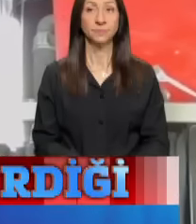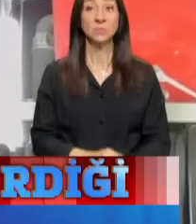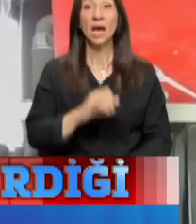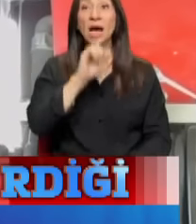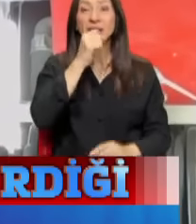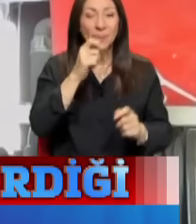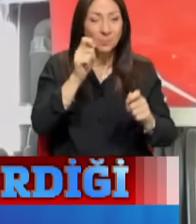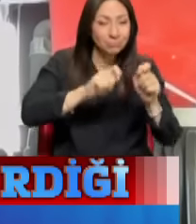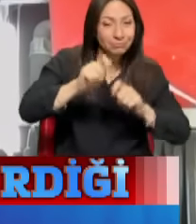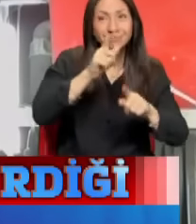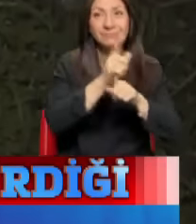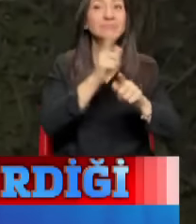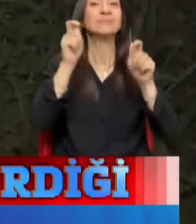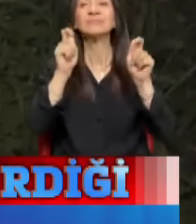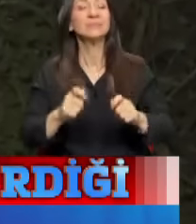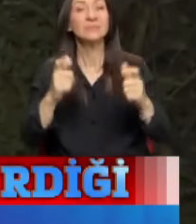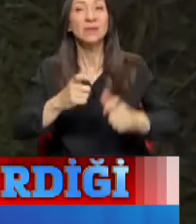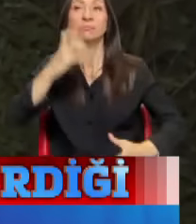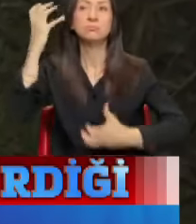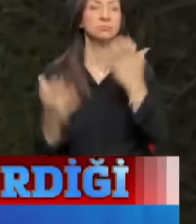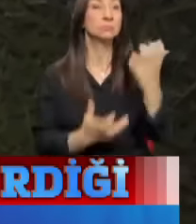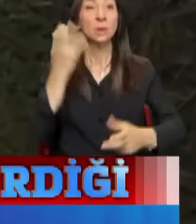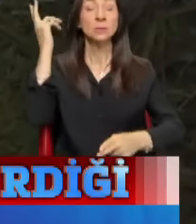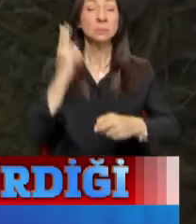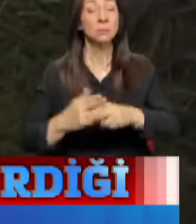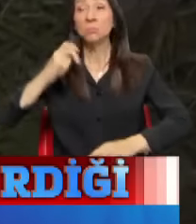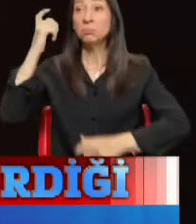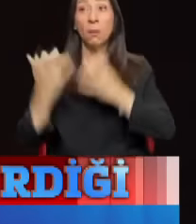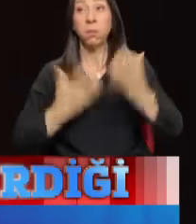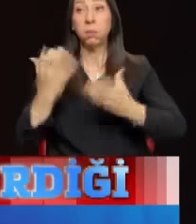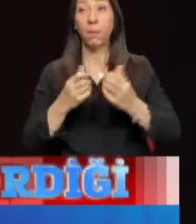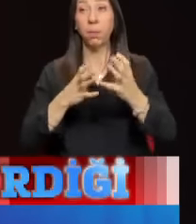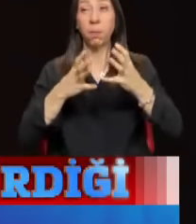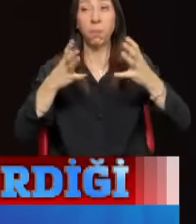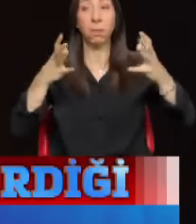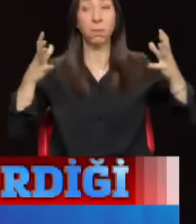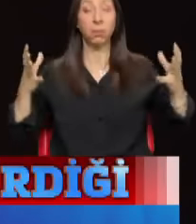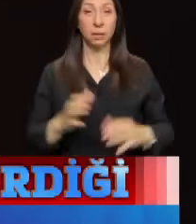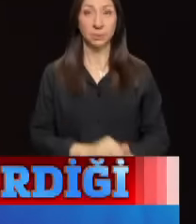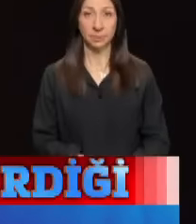Ahşap imalathanesinde yangın çıktı, alevler kısa sürede büyüdü.